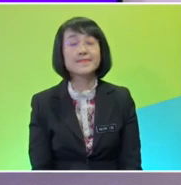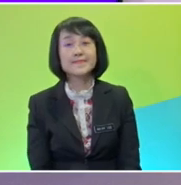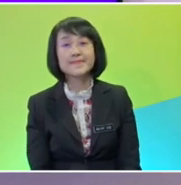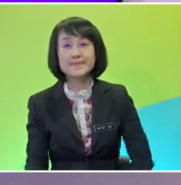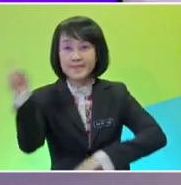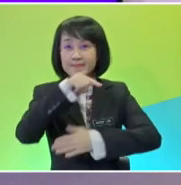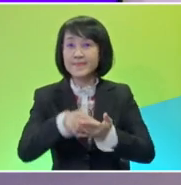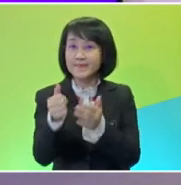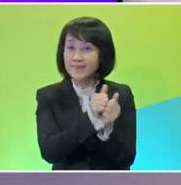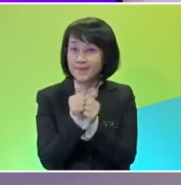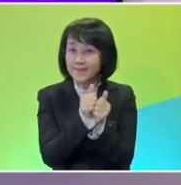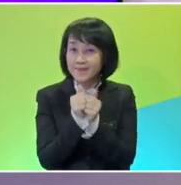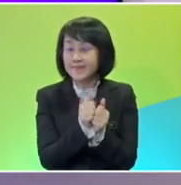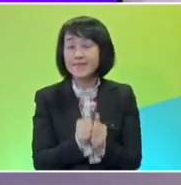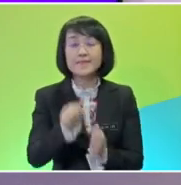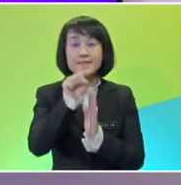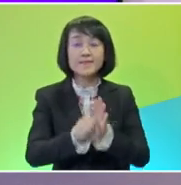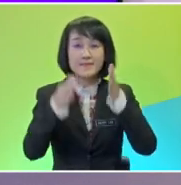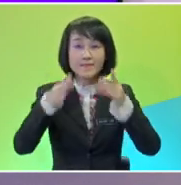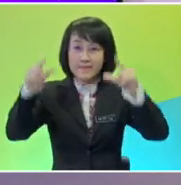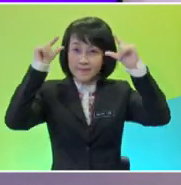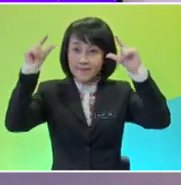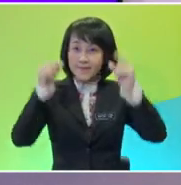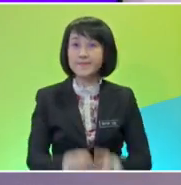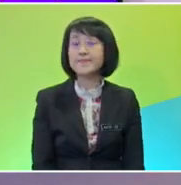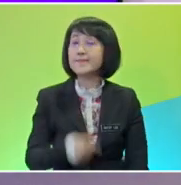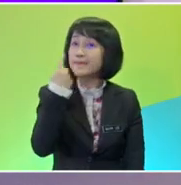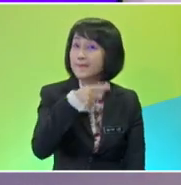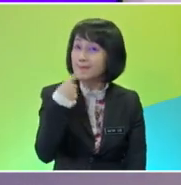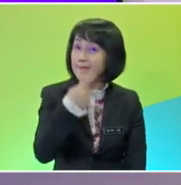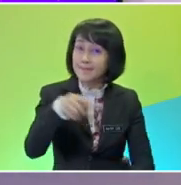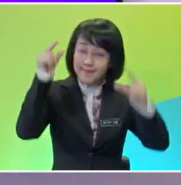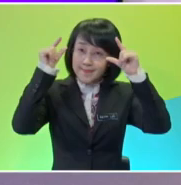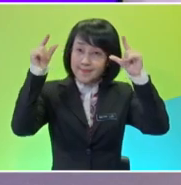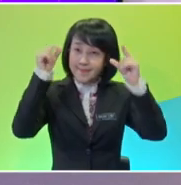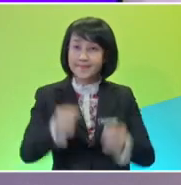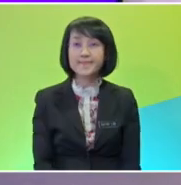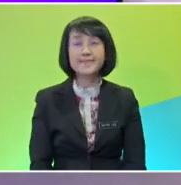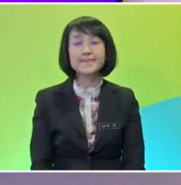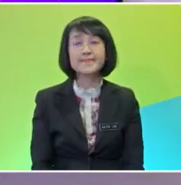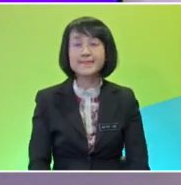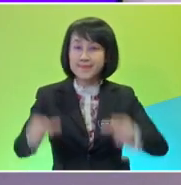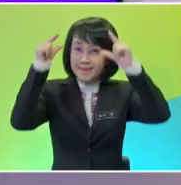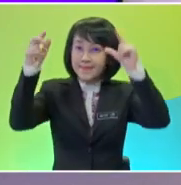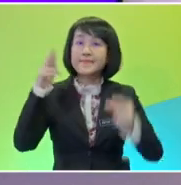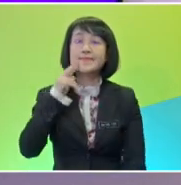ini kita tidak bersama-sama dengan seorang guru yang akan bersama-sama kita siapa kagaknya ya kita bersama Alhamdulillah